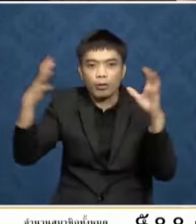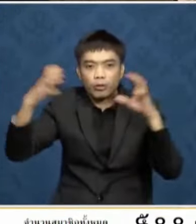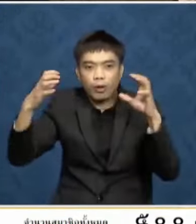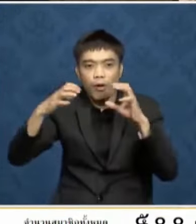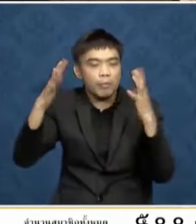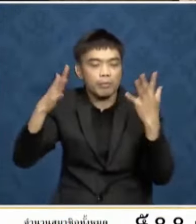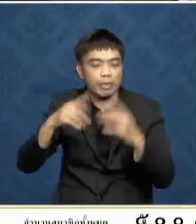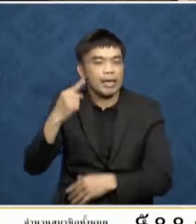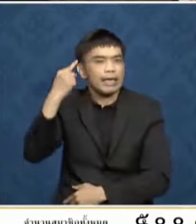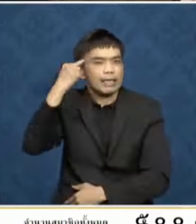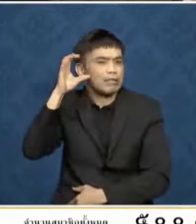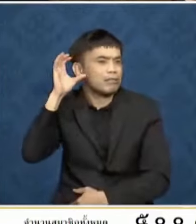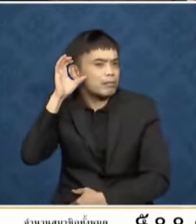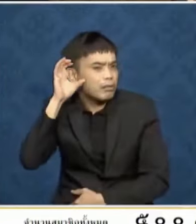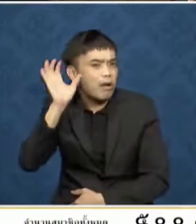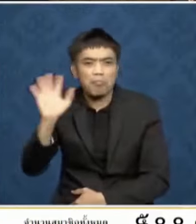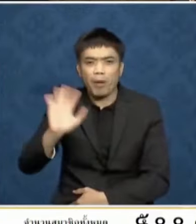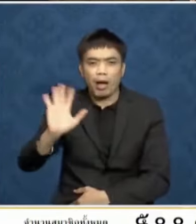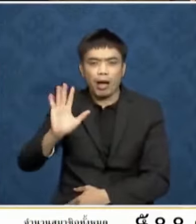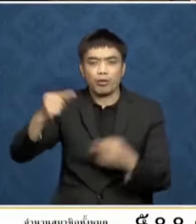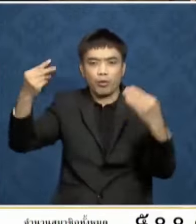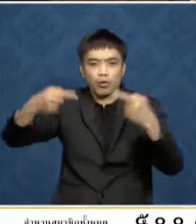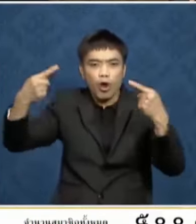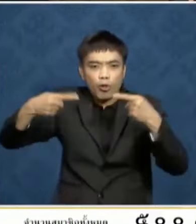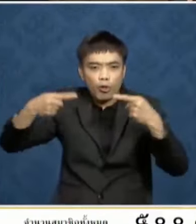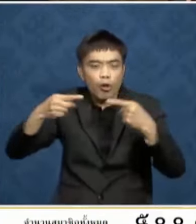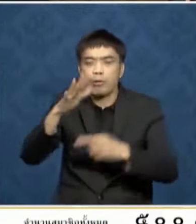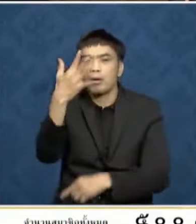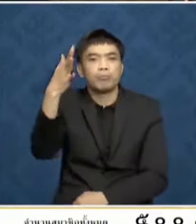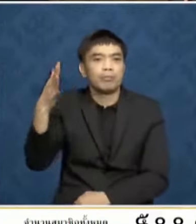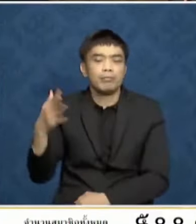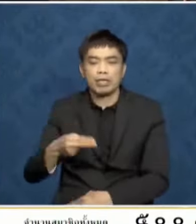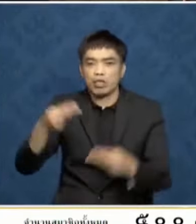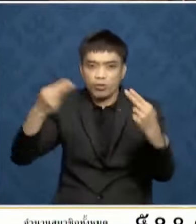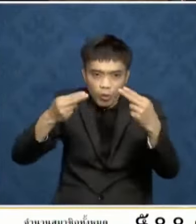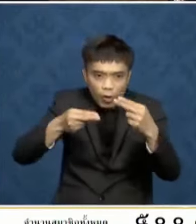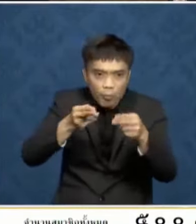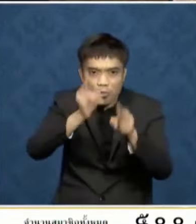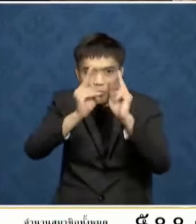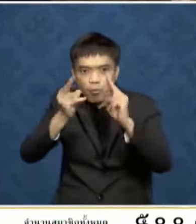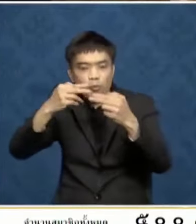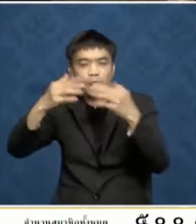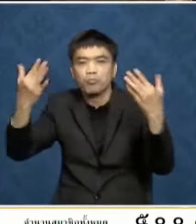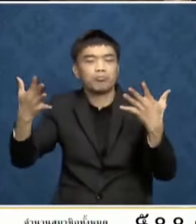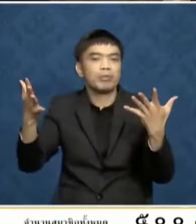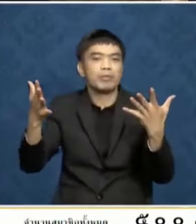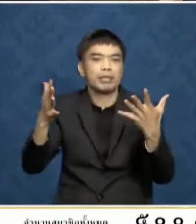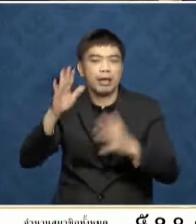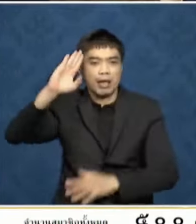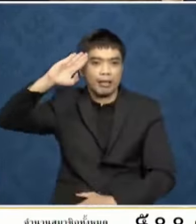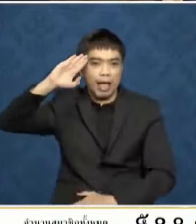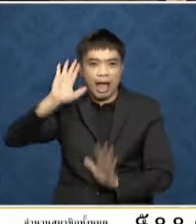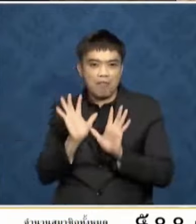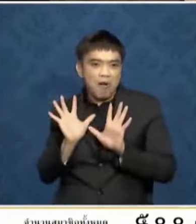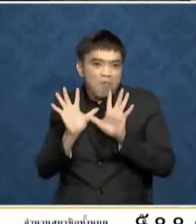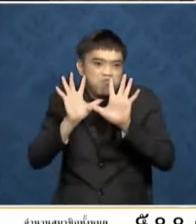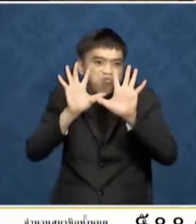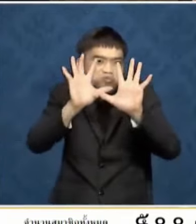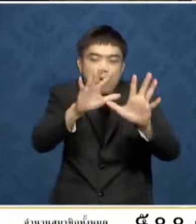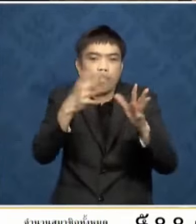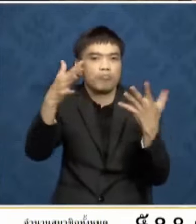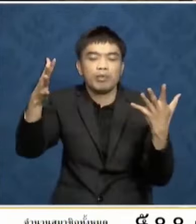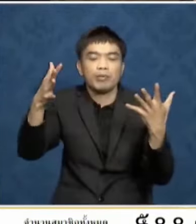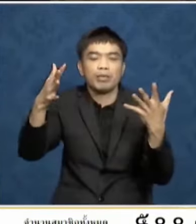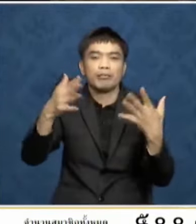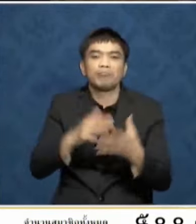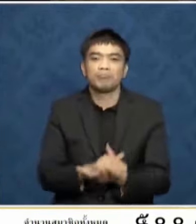วาไม่นานมสถานการให้ปเทศไยต้ขัดแย้งอะไรกับใครจนถขนจะต้องเกิดเหประทะช่วยกำลังธาหารซึทั้หมดนี้ได้เขนวเครา